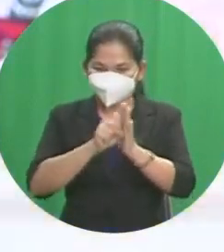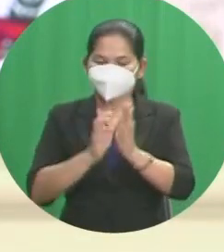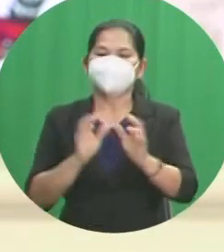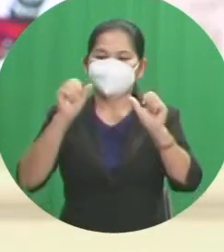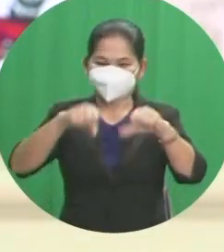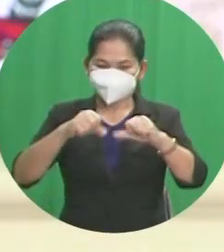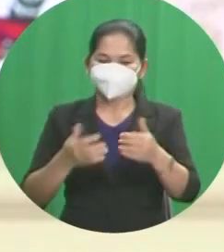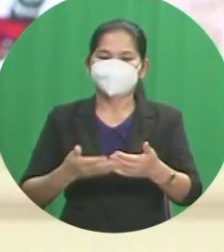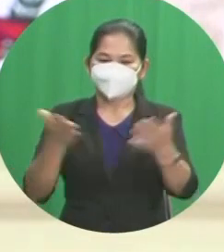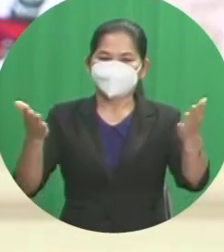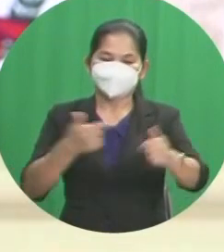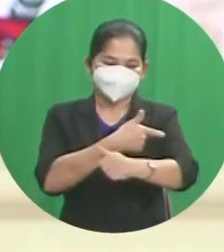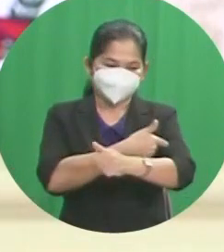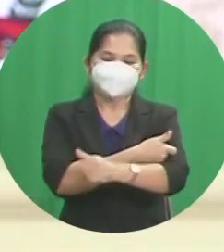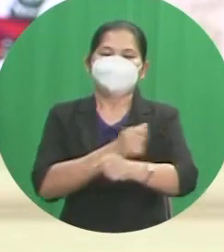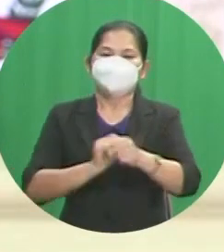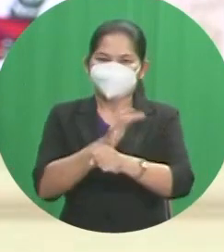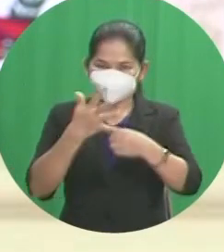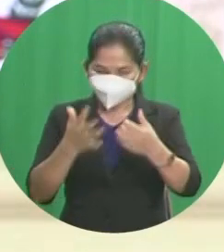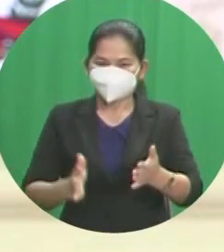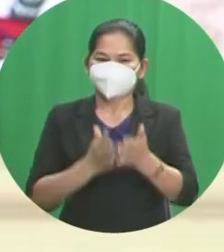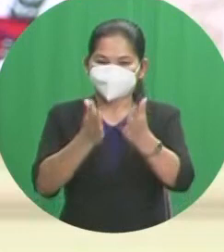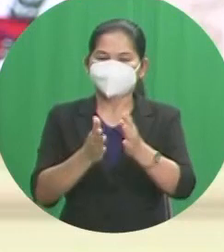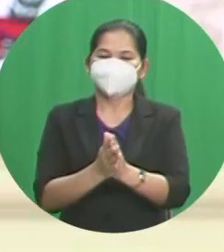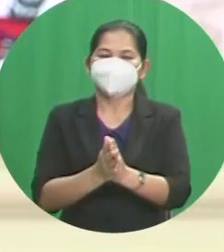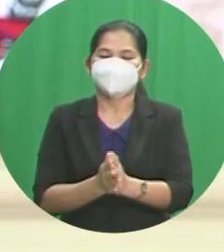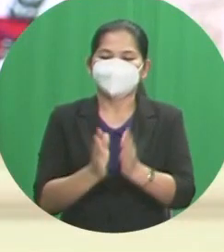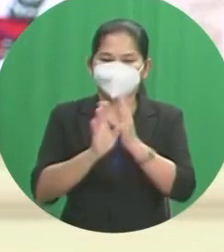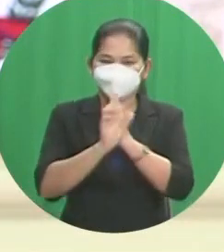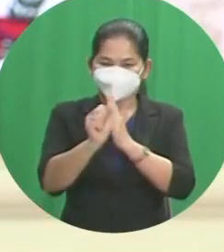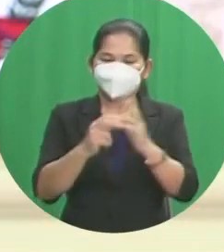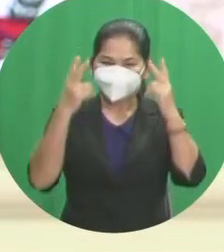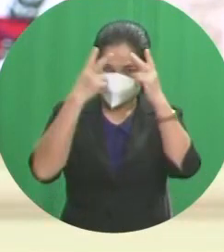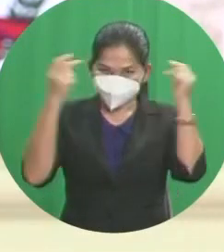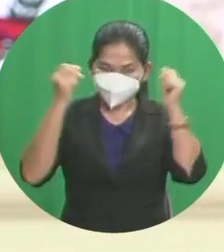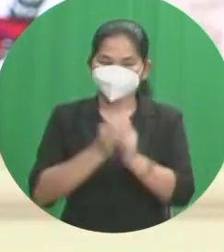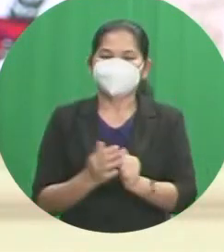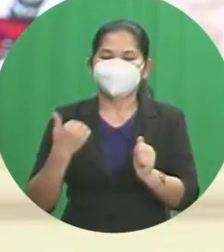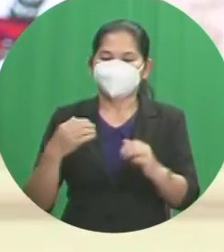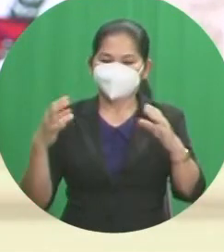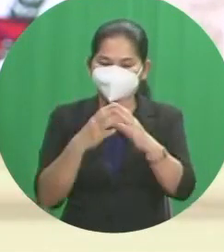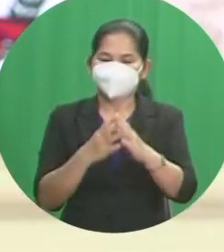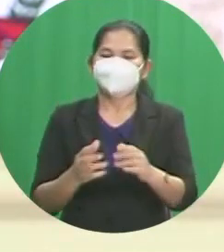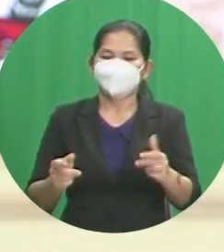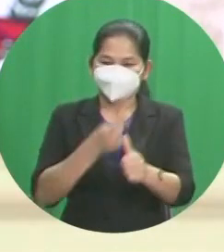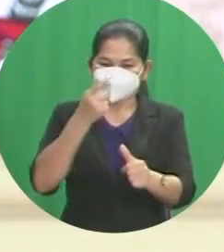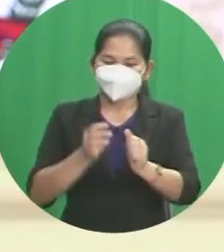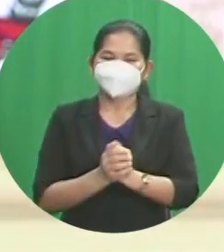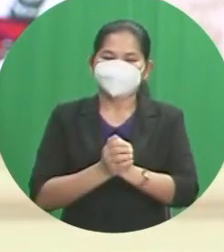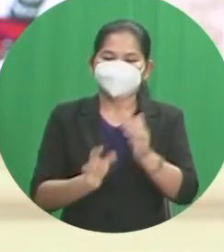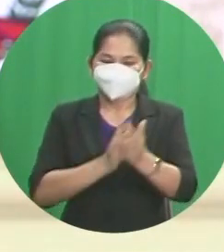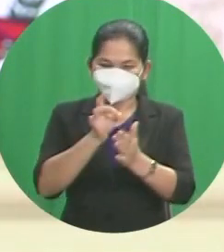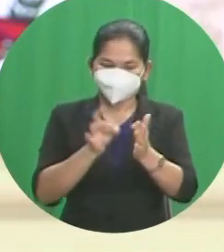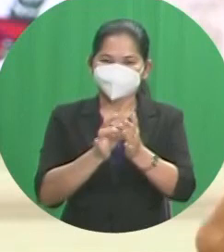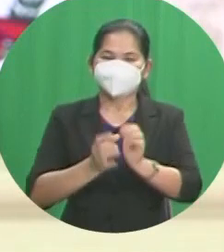លទ្ធភាពបើកយុទ្ធនាការចាក់វ៉ាក់សាំងជូនដល់អ្នកផ្ដល់សេវាជួមុខមន្ត្រីរាជការនិងក្រុមជនអតិភិបព្រមទាំងប្រជាព